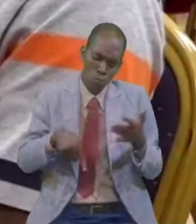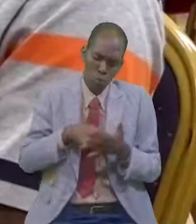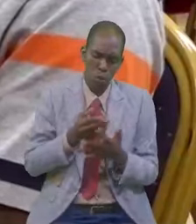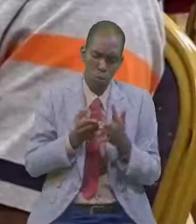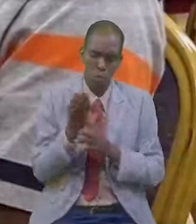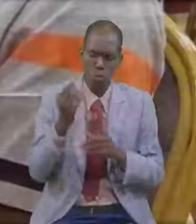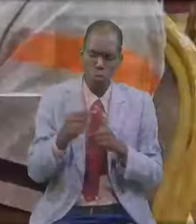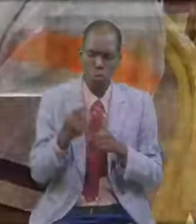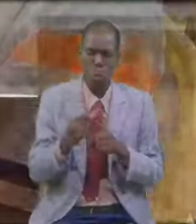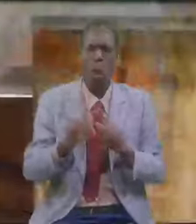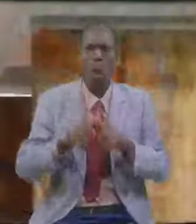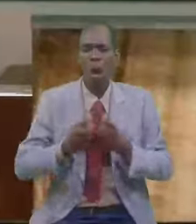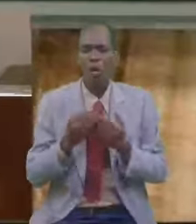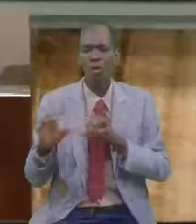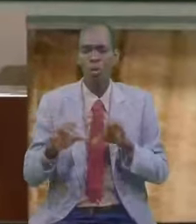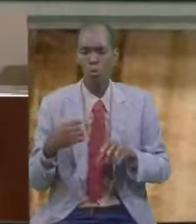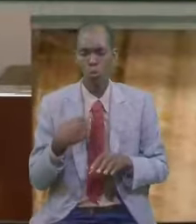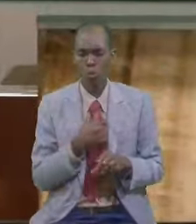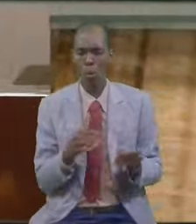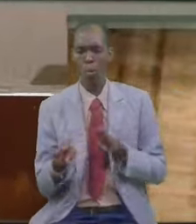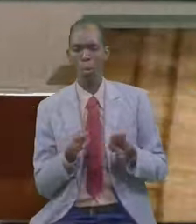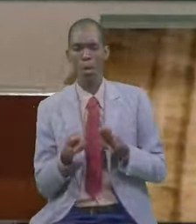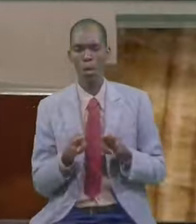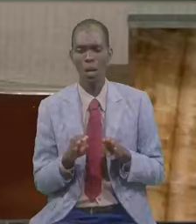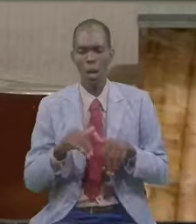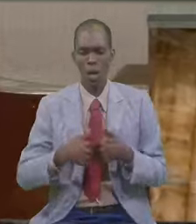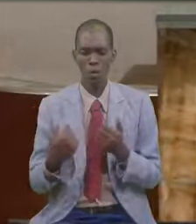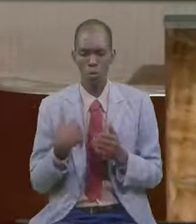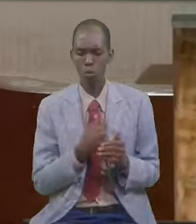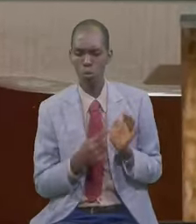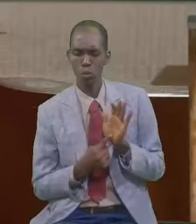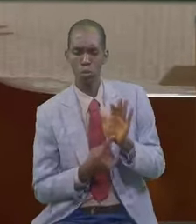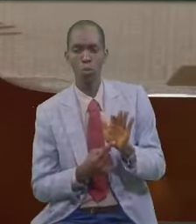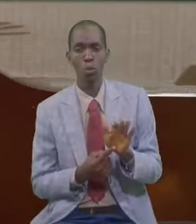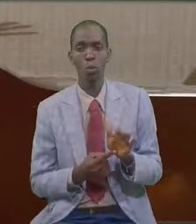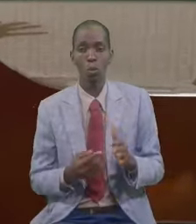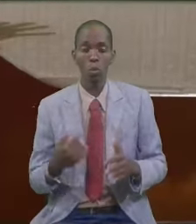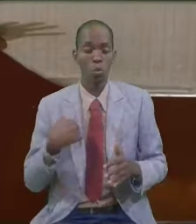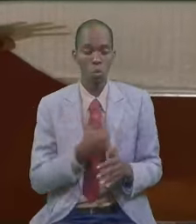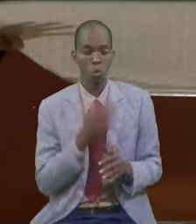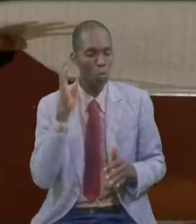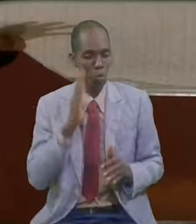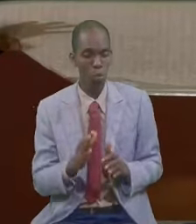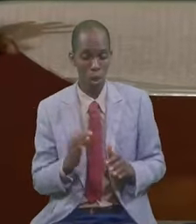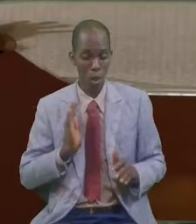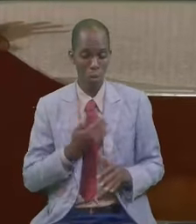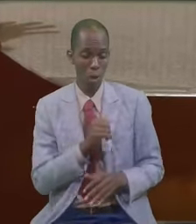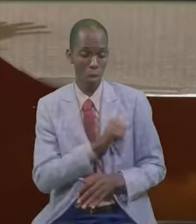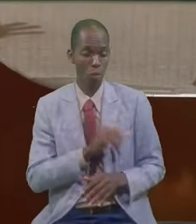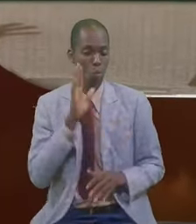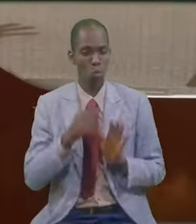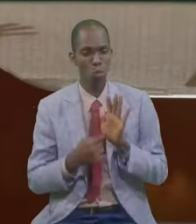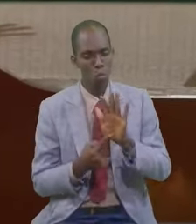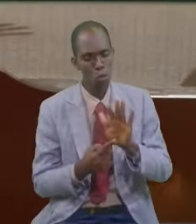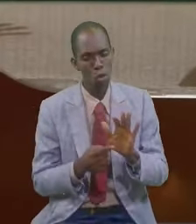réprimandés. Comment réagissons-nous? Comment répondons-nous? Notre réponse va montrer soit que nous